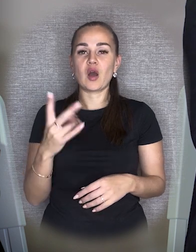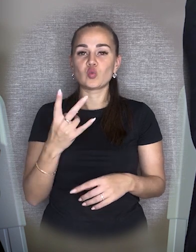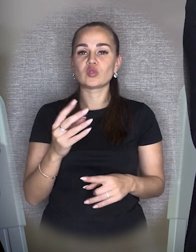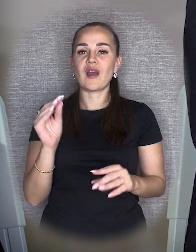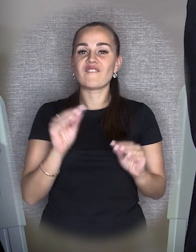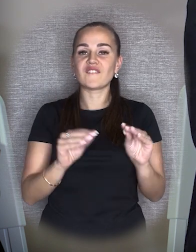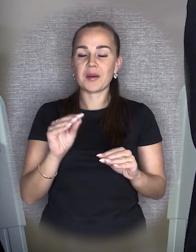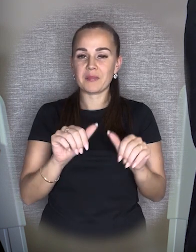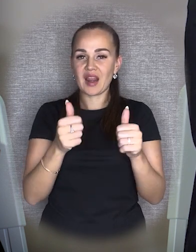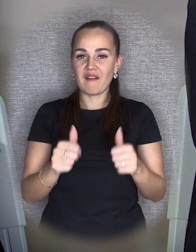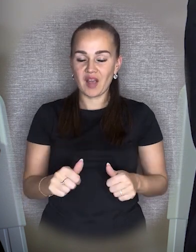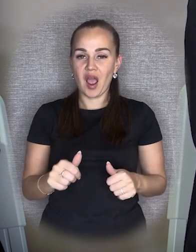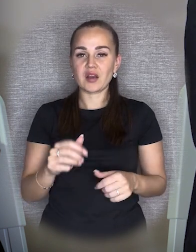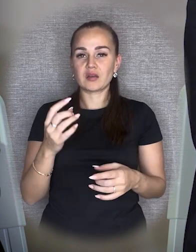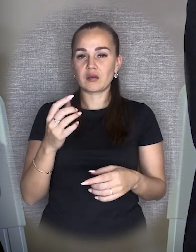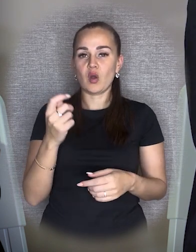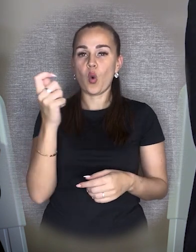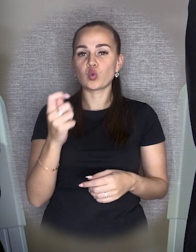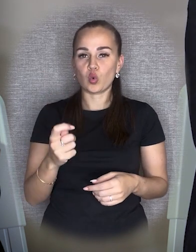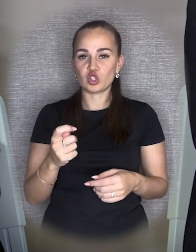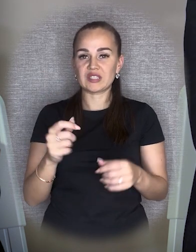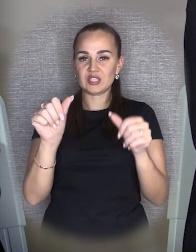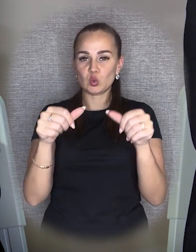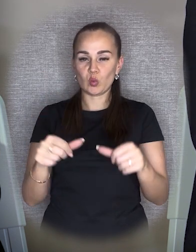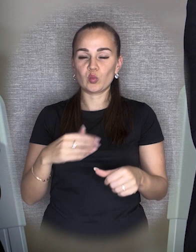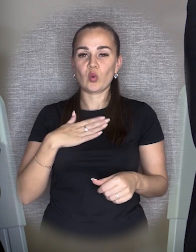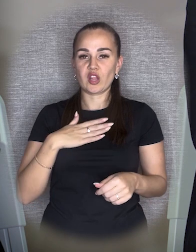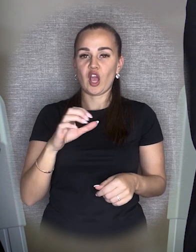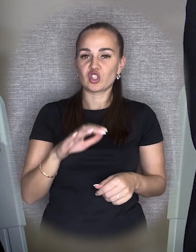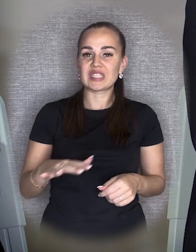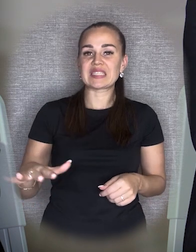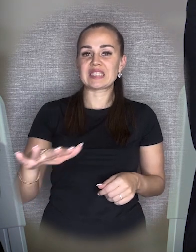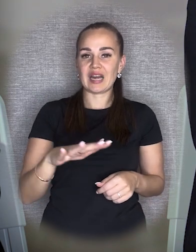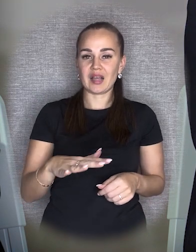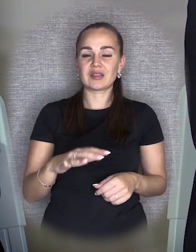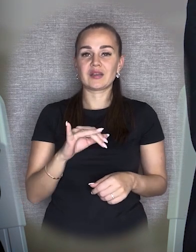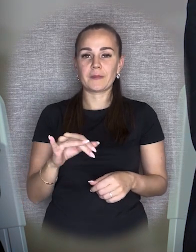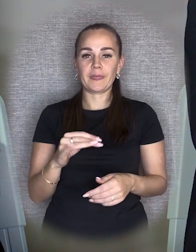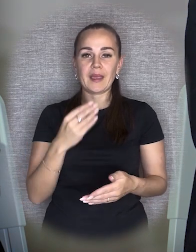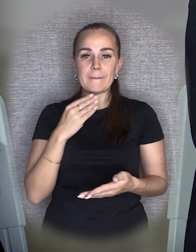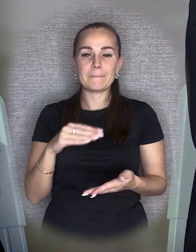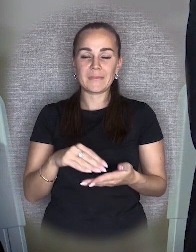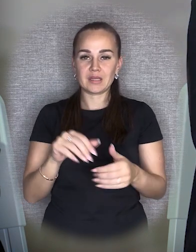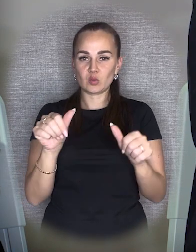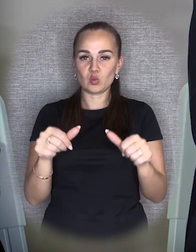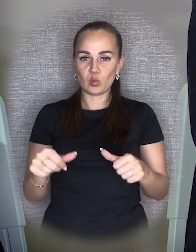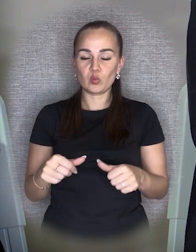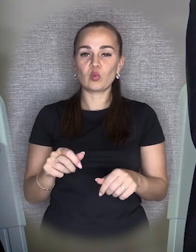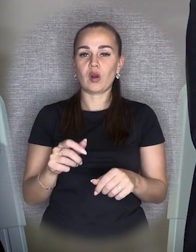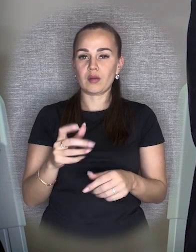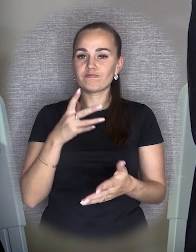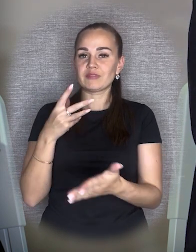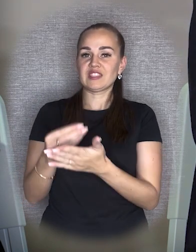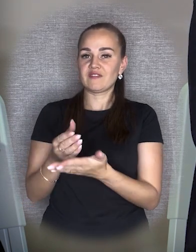момент формирования, в художественном формировании скульптуры нашей страны вообще, и без питерской скульптуры говорить